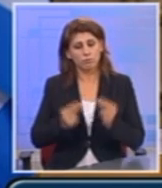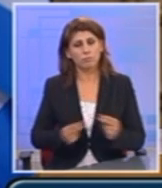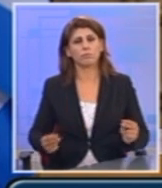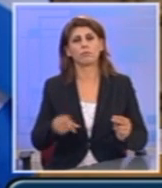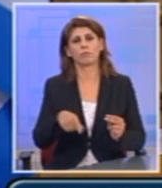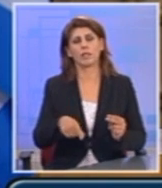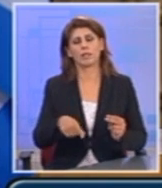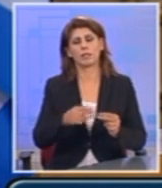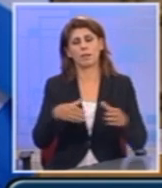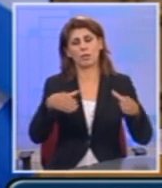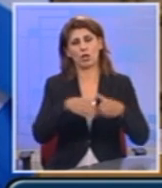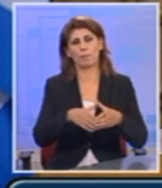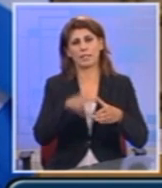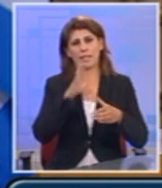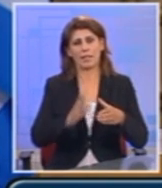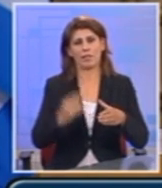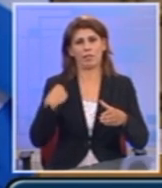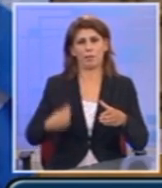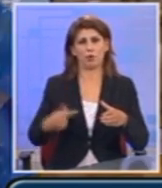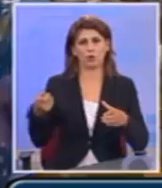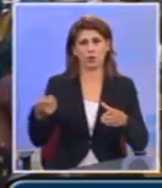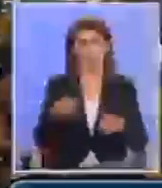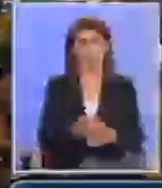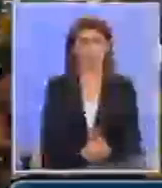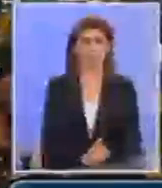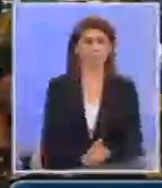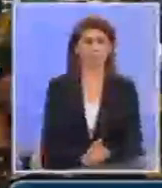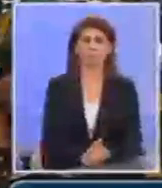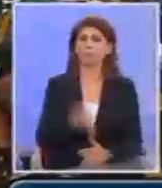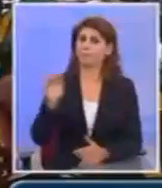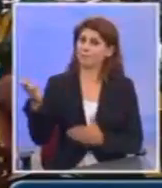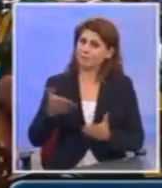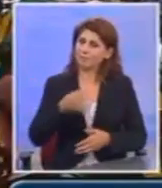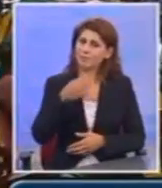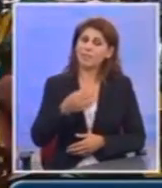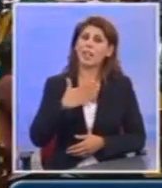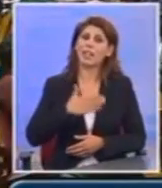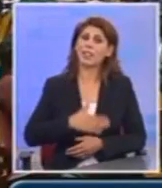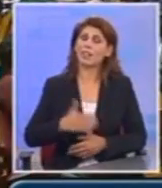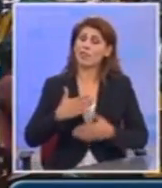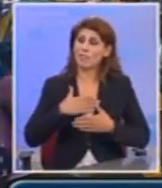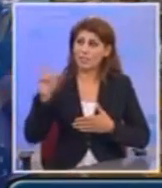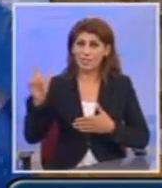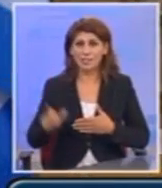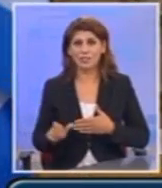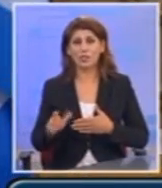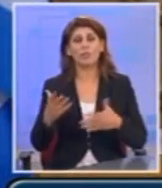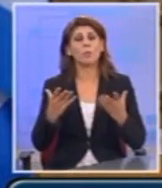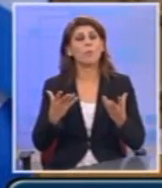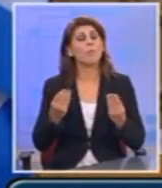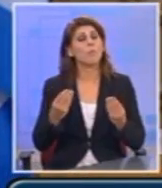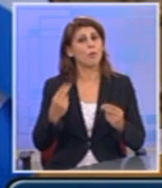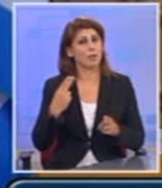της επιτροπής αλήθειας δημοσίου χρέους και καλώντας τον στο βήμα θέλω να τον ευχαριστήσω για την